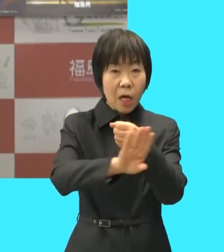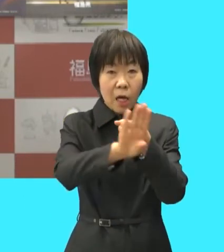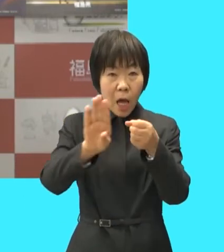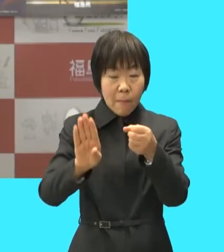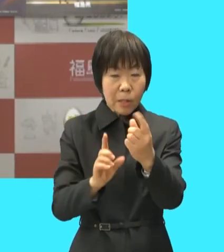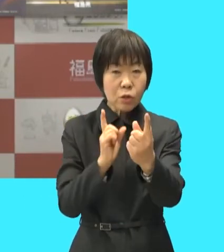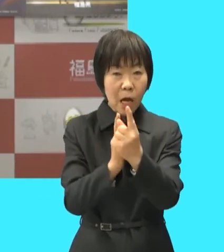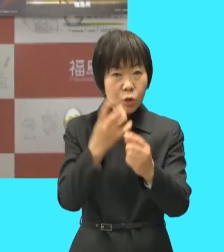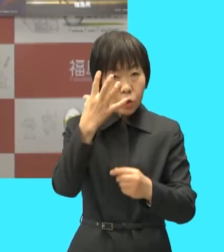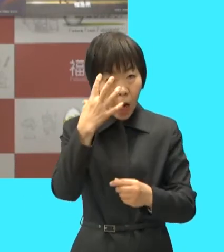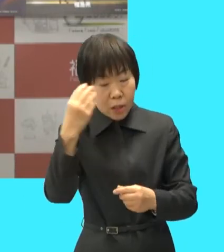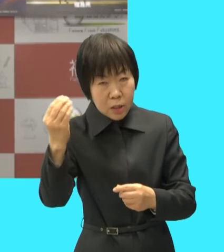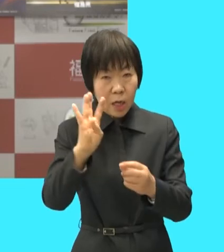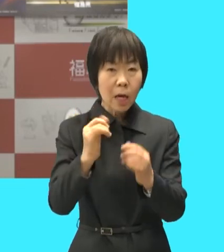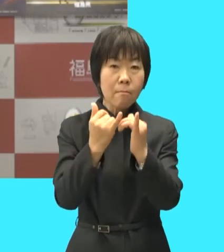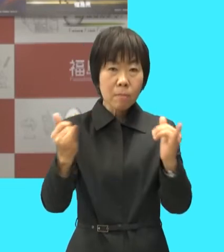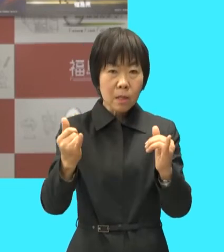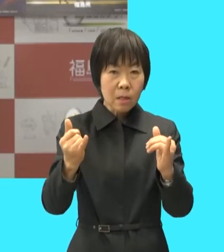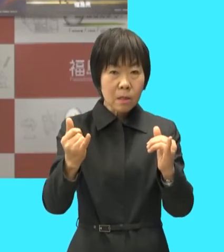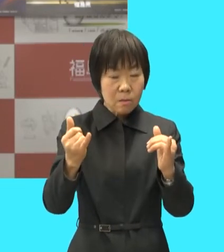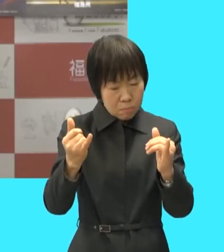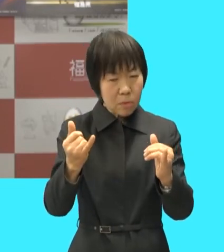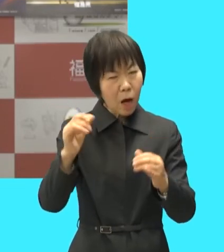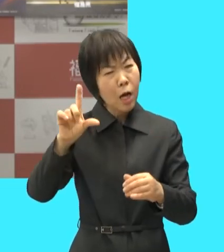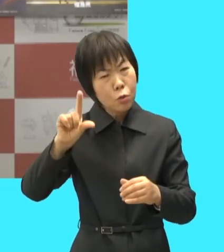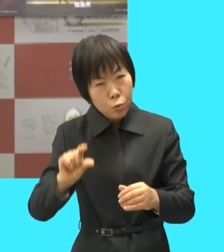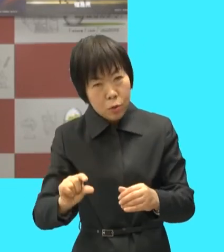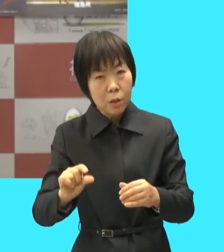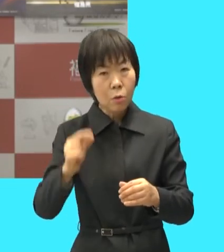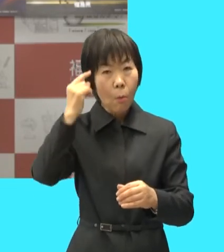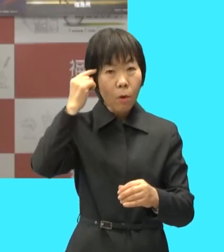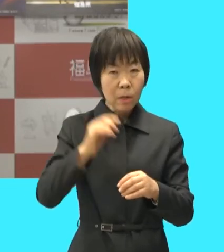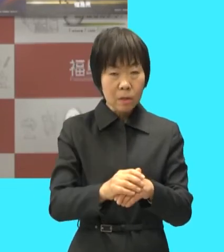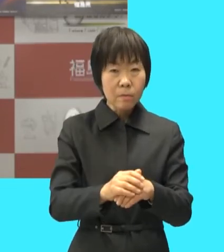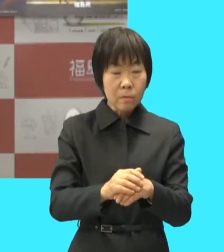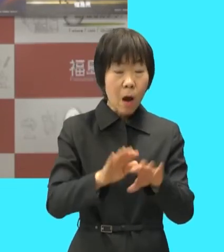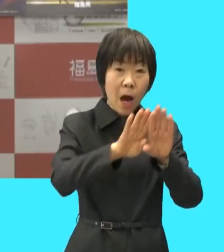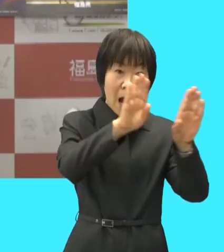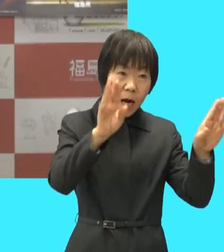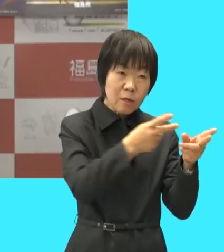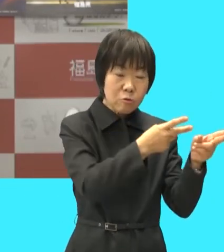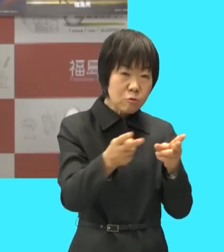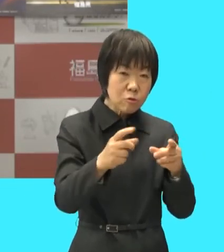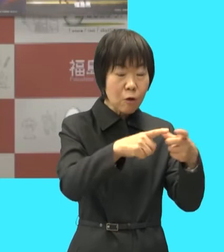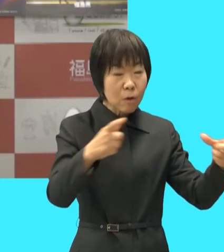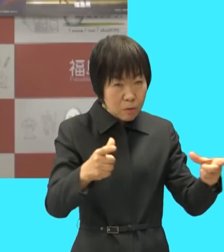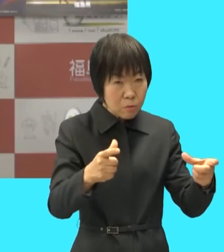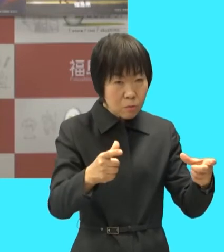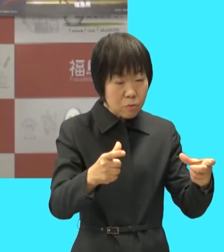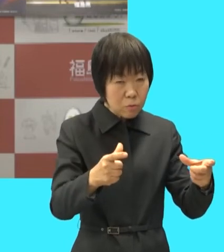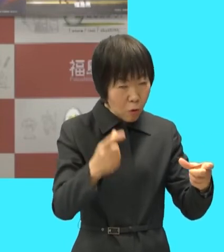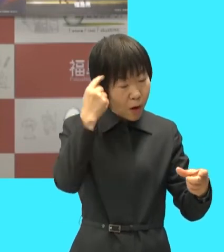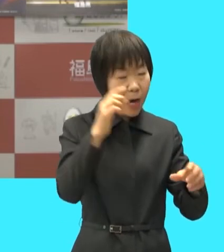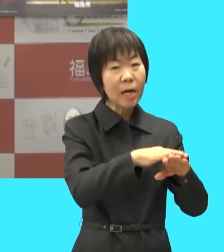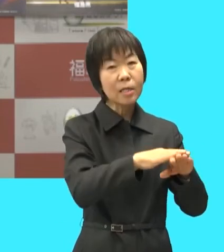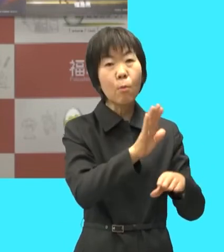心が県民の方なかなか低いという捉え方もできるかと思いますし、まあ、あるいは、明るいニュースがそれだけ増えてきているという捉え方もできるかとは